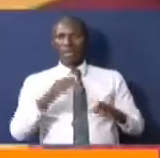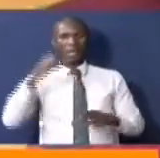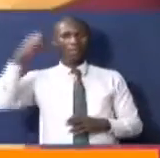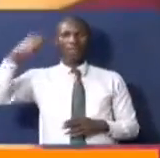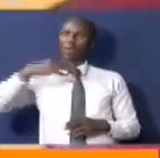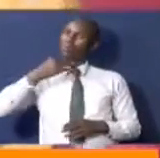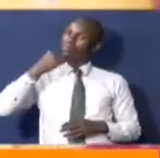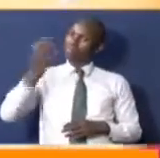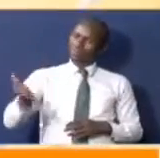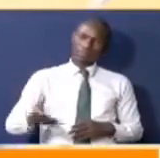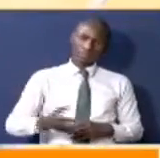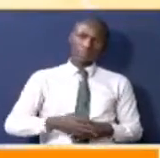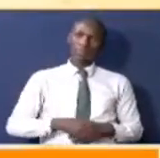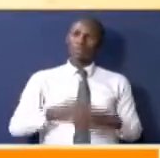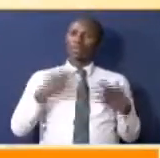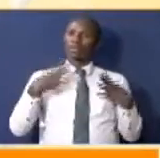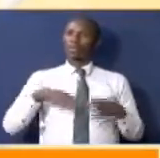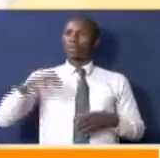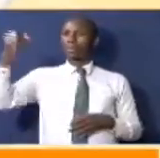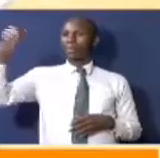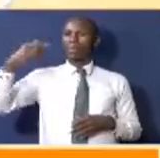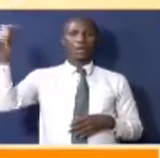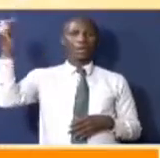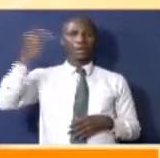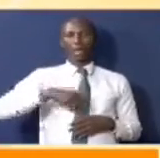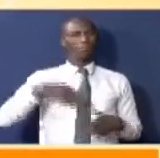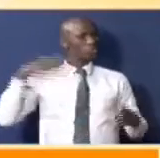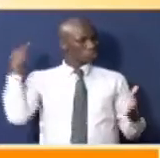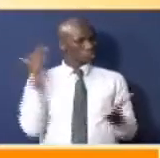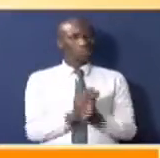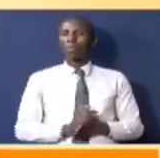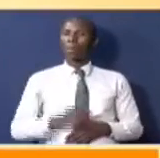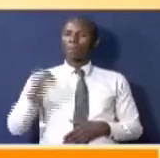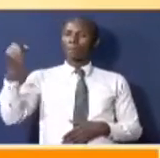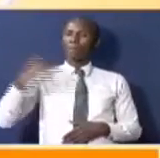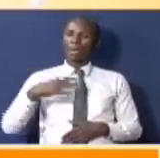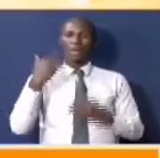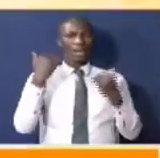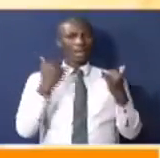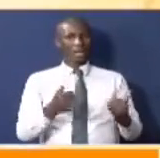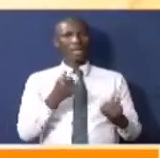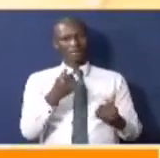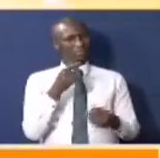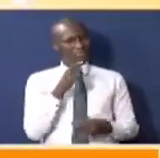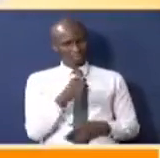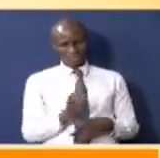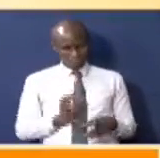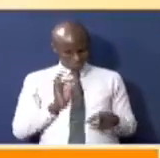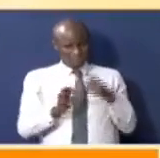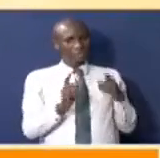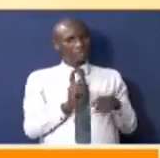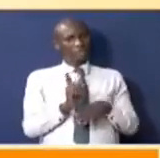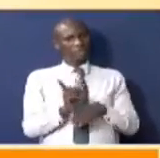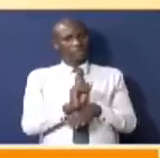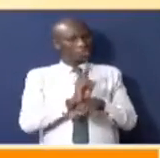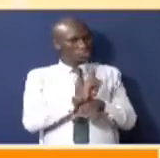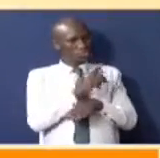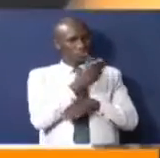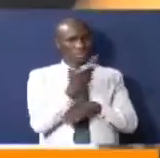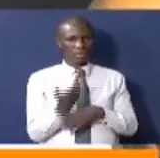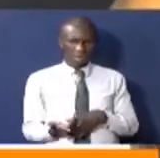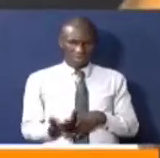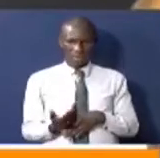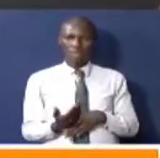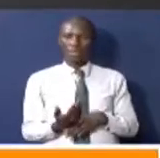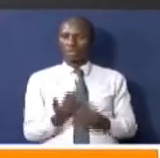stima. Watu wapawa walikuja wakakata stima. Sasa hiyo ni kendo ile ilitumika kwa